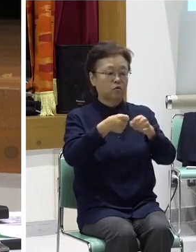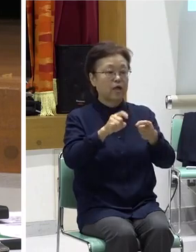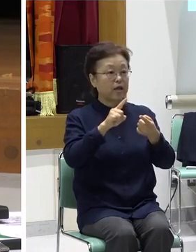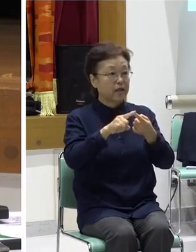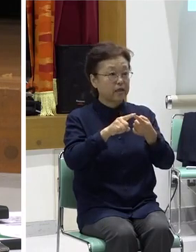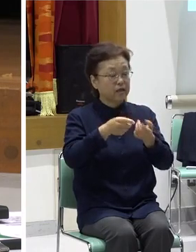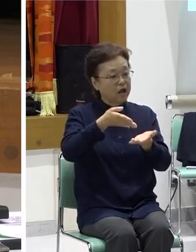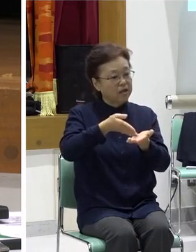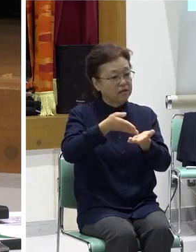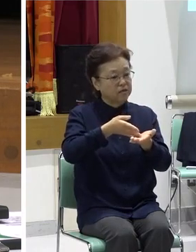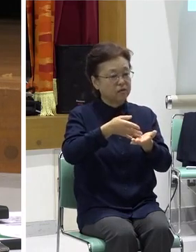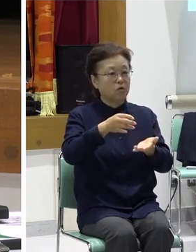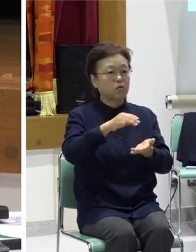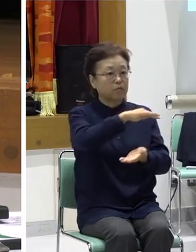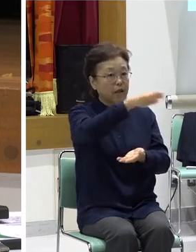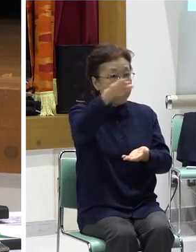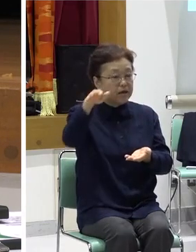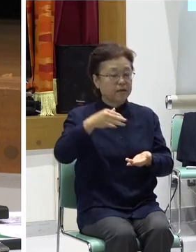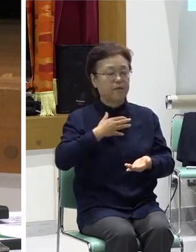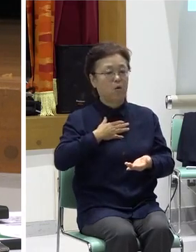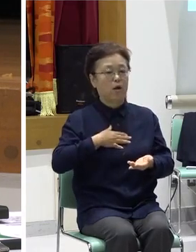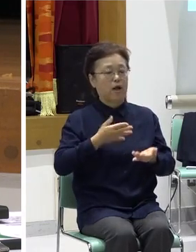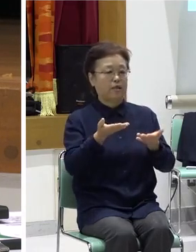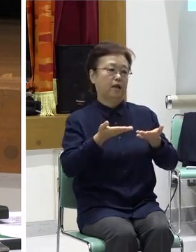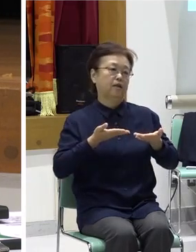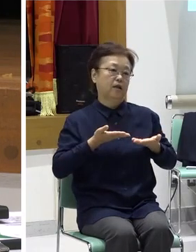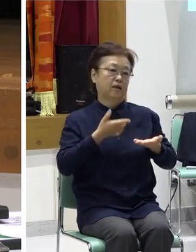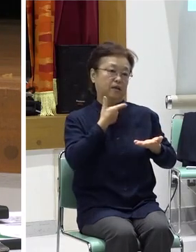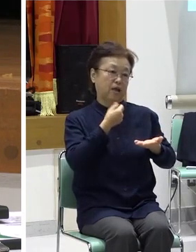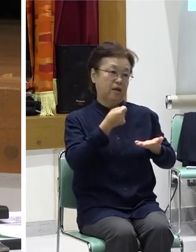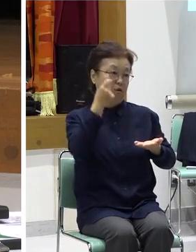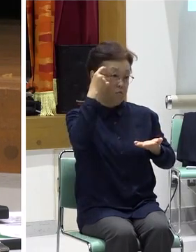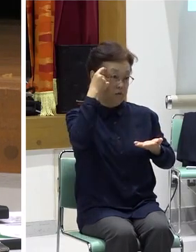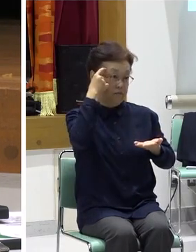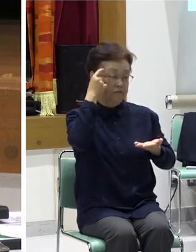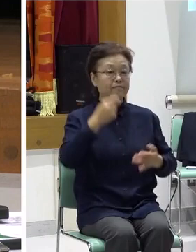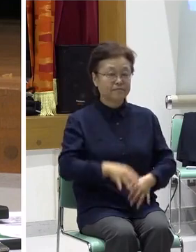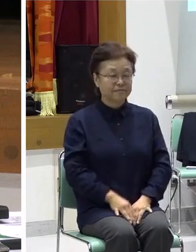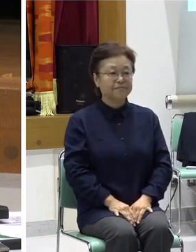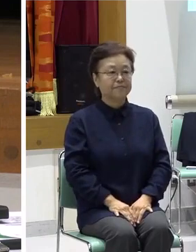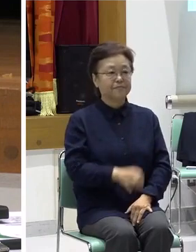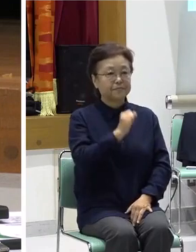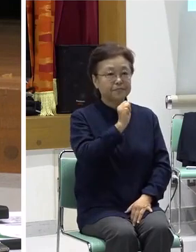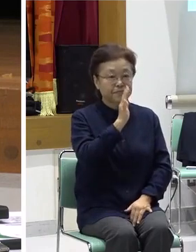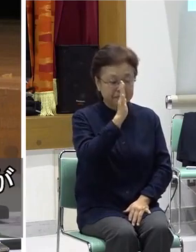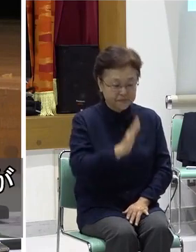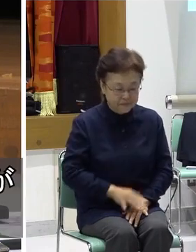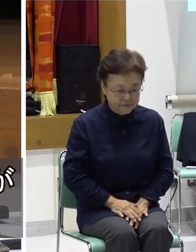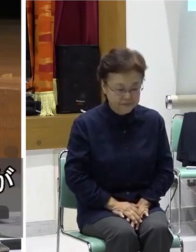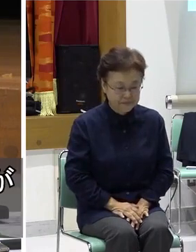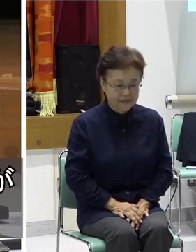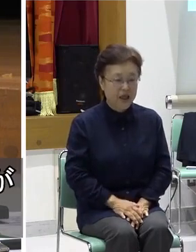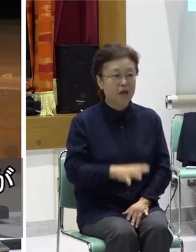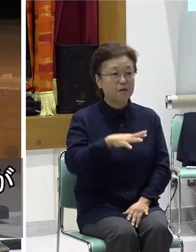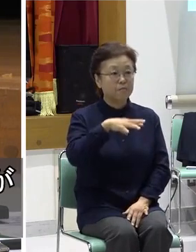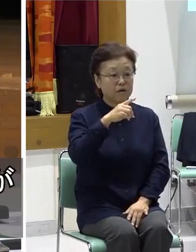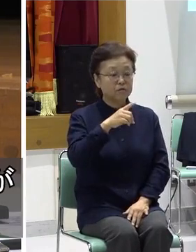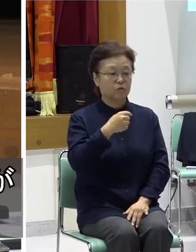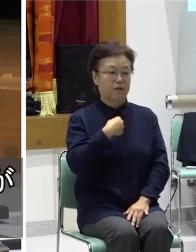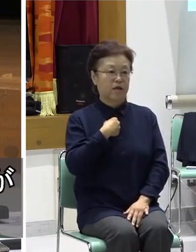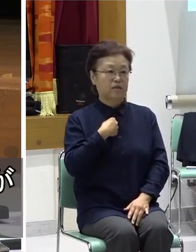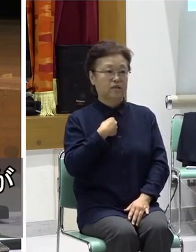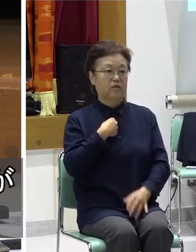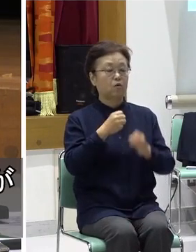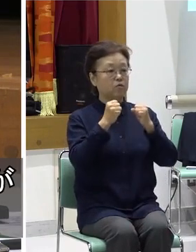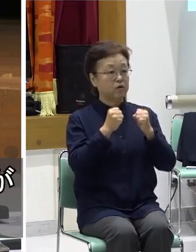皆様にちょっと分かっていただければと思ってさせていただきたいと思います。よろしくお願いいたします。まず私が所属している